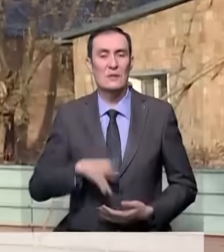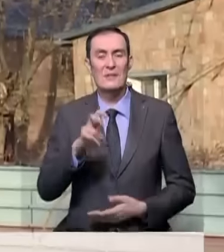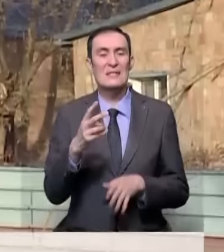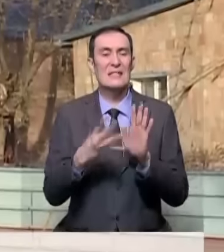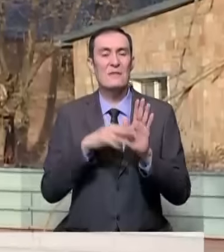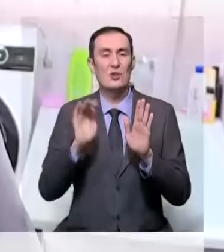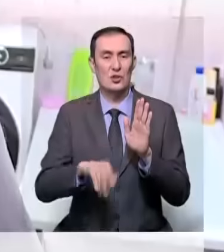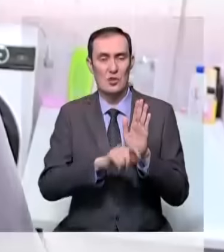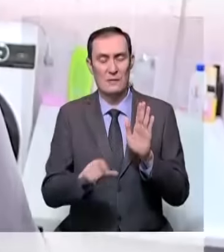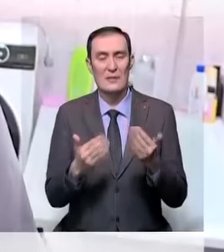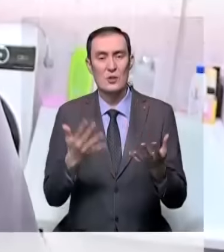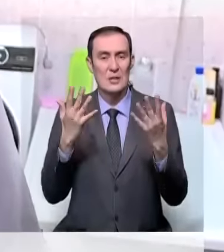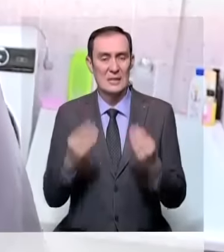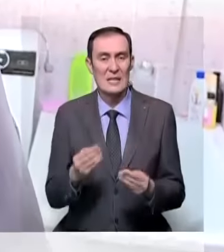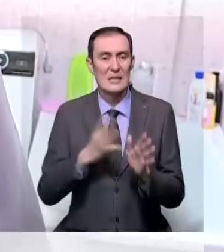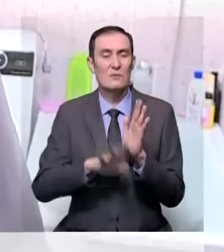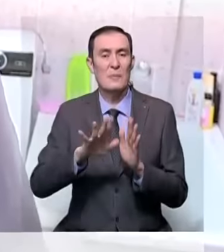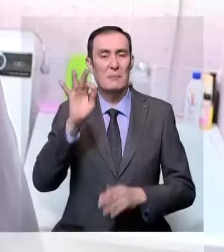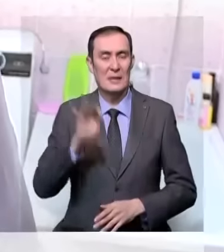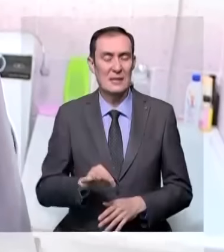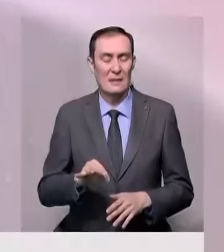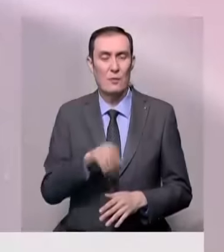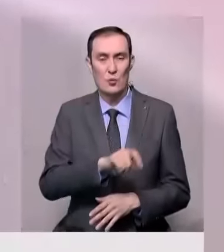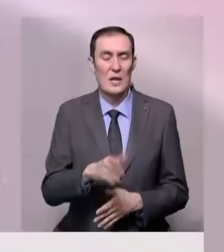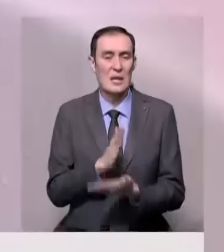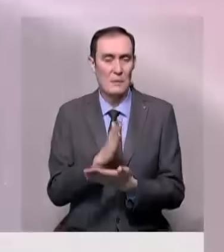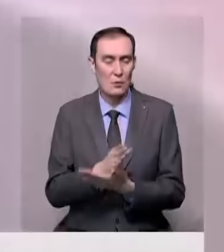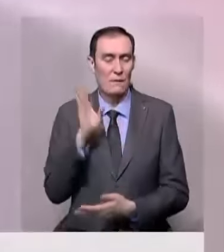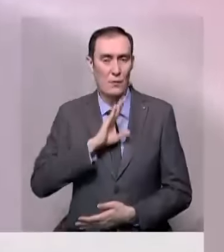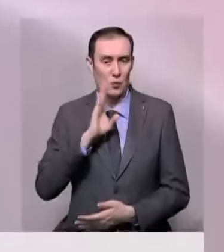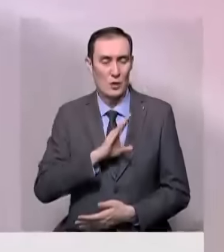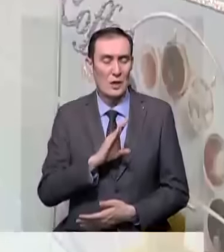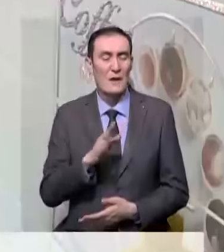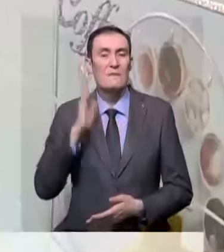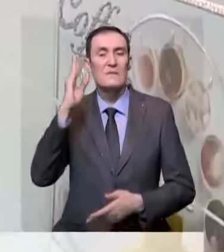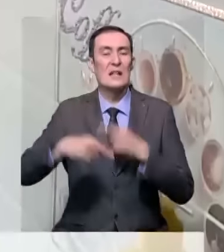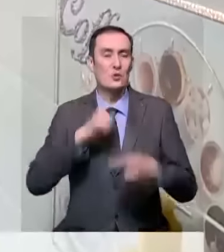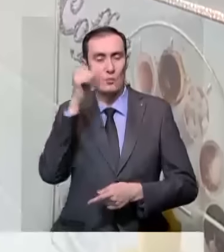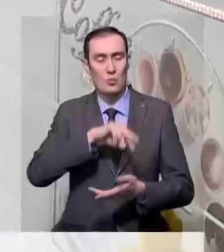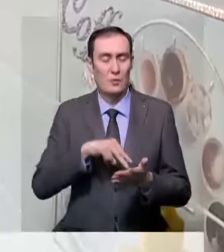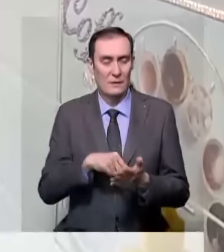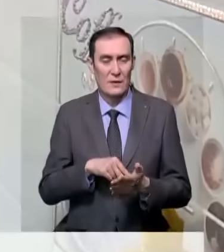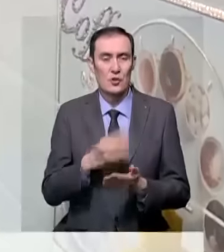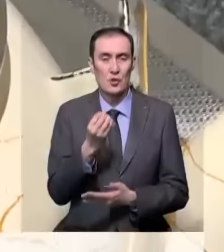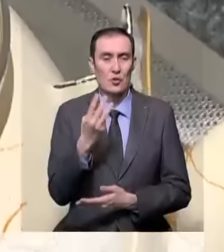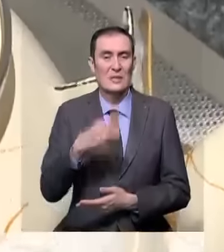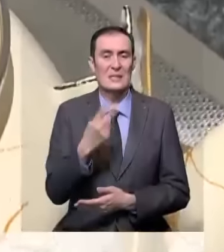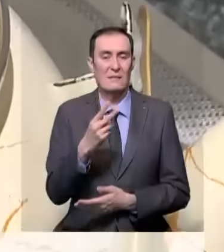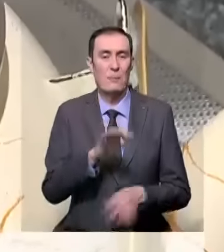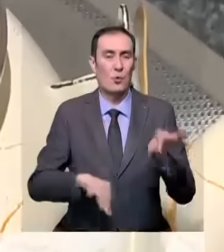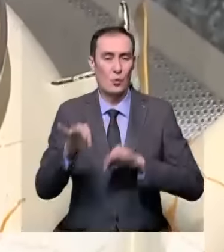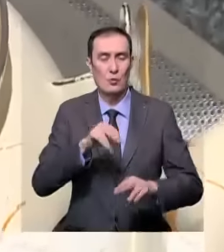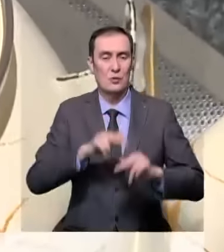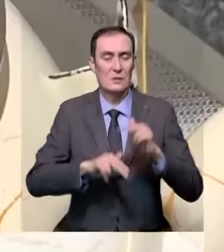209 тысяч человек. На сегодняшний день 95% сельчан обеспечены водой. В следующем году планируется реализовать еще 32 проекта по